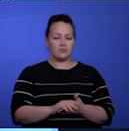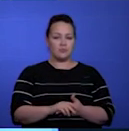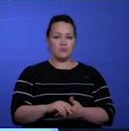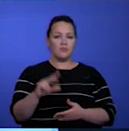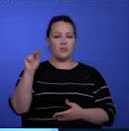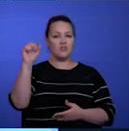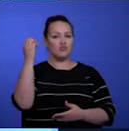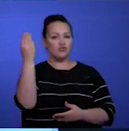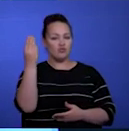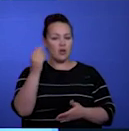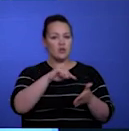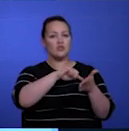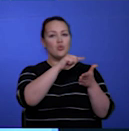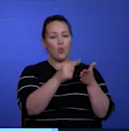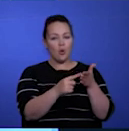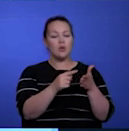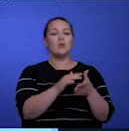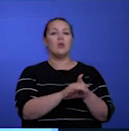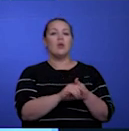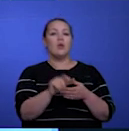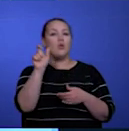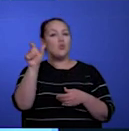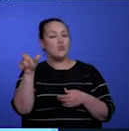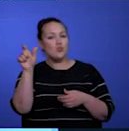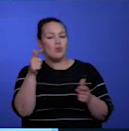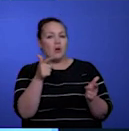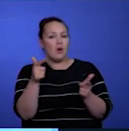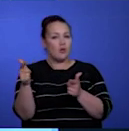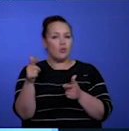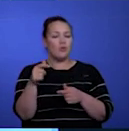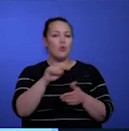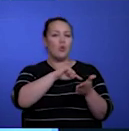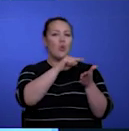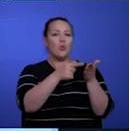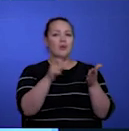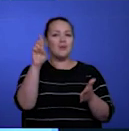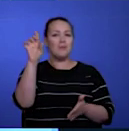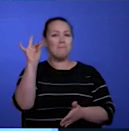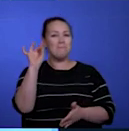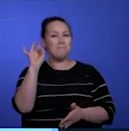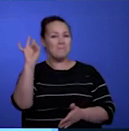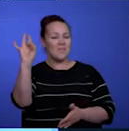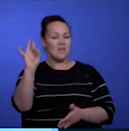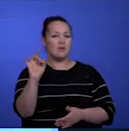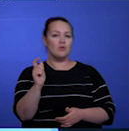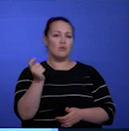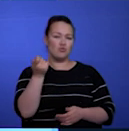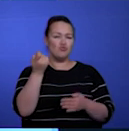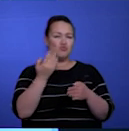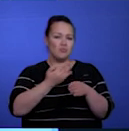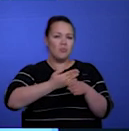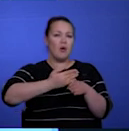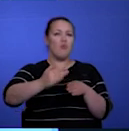люди собирались корень ver до орфограмма который вы будете проходить чуть позже но